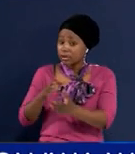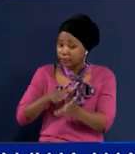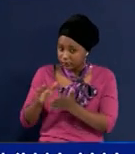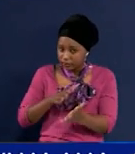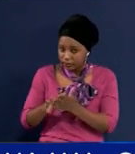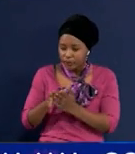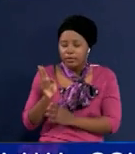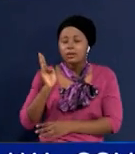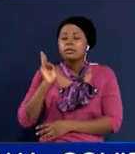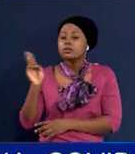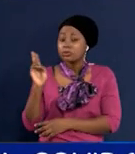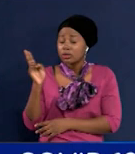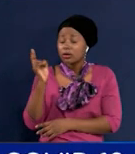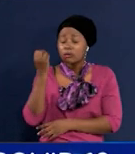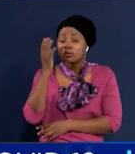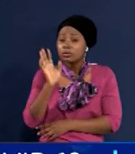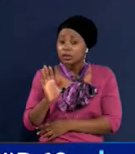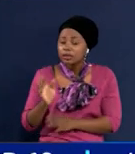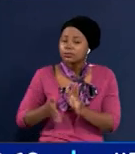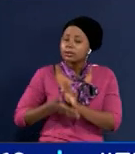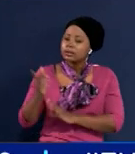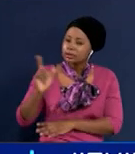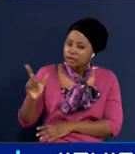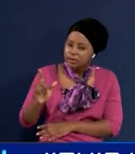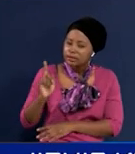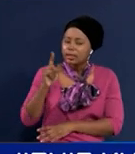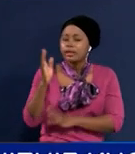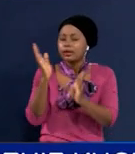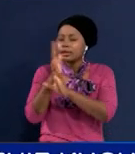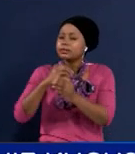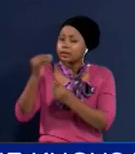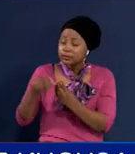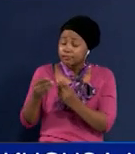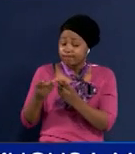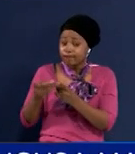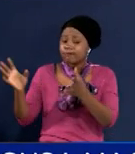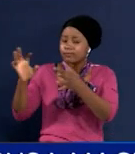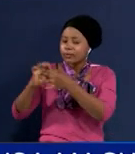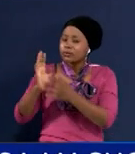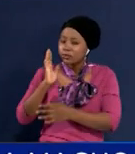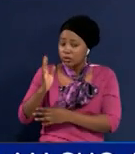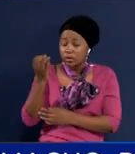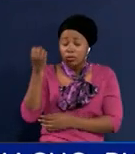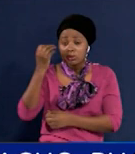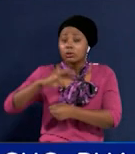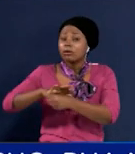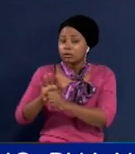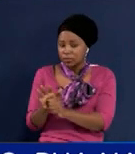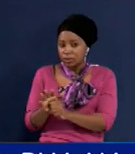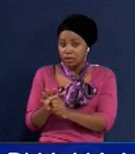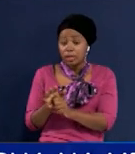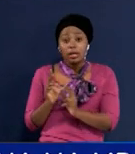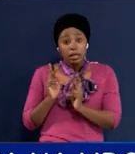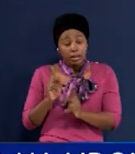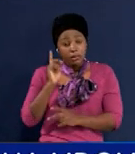na historia ya ugonjwa wake ulianza lini, ana dalili zipi na wakahusianisha moja kwa moja na ugonjwa wa corona. Angekuwa